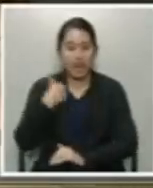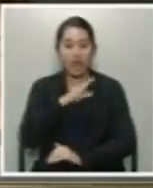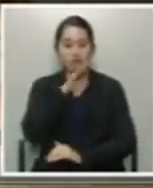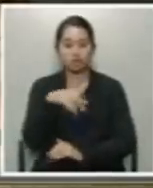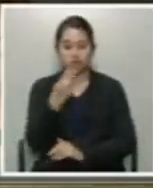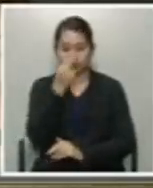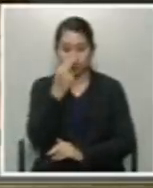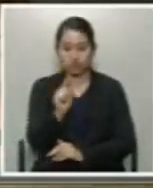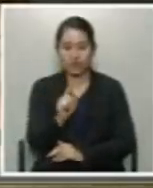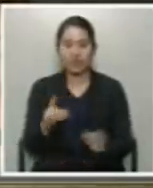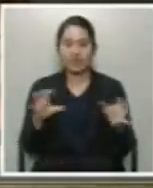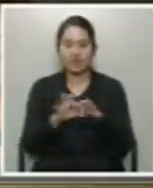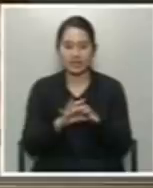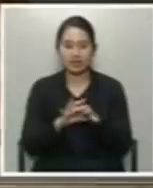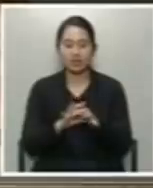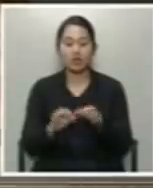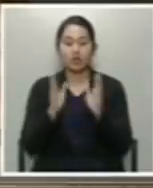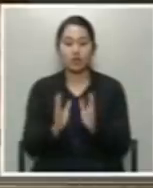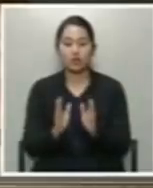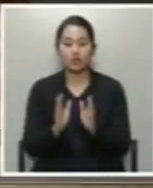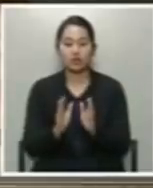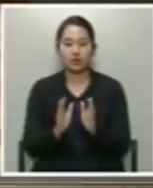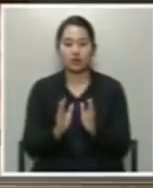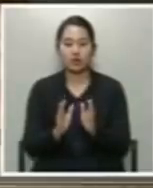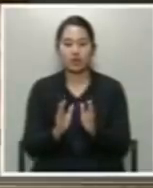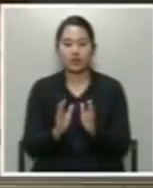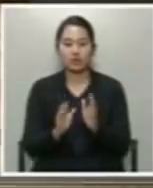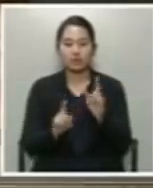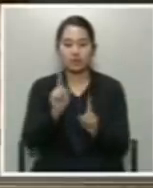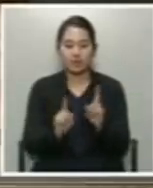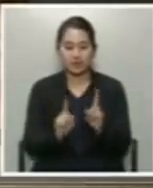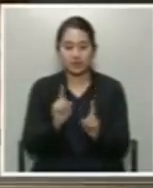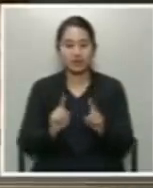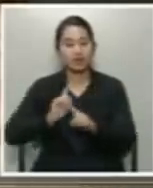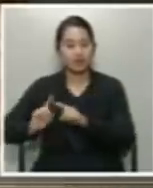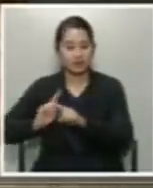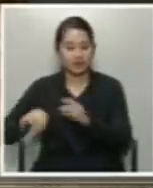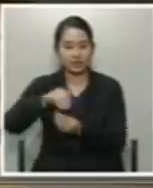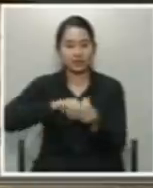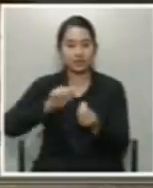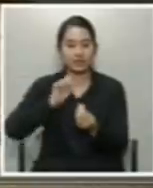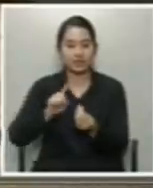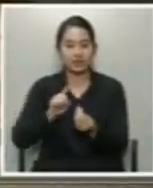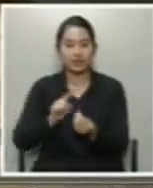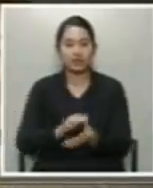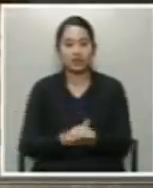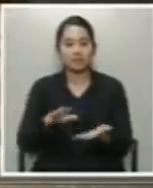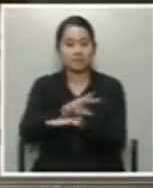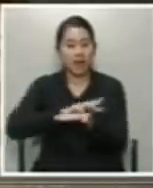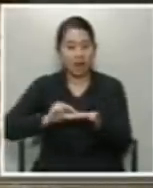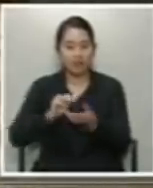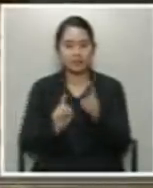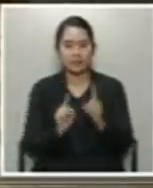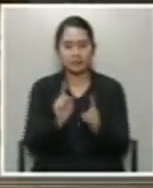ดัชนีความเชื่อมั่นของผู้บริโภคนะครับที่สำรวจโดยศูนย์พยากรณ์เศรษฐกิจและธุรกิจมหาวิทยาลัยการค้าไทยประจำ